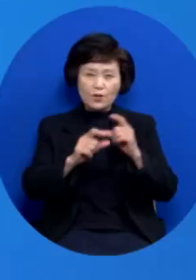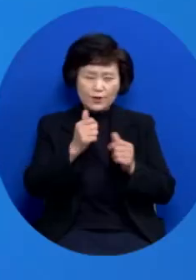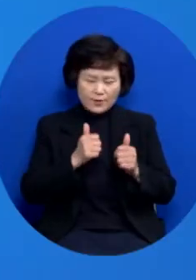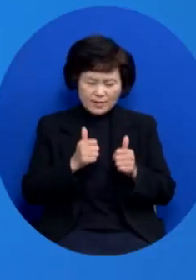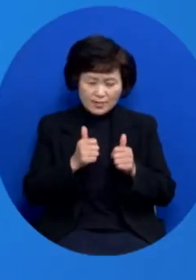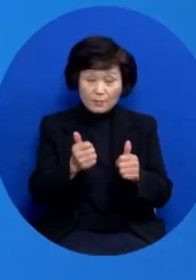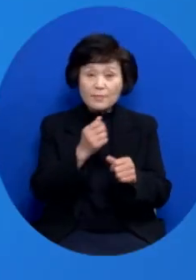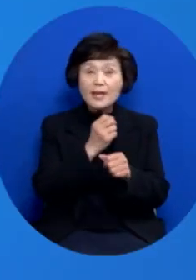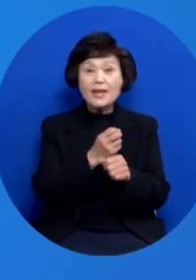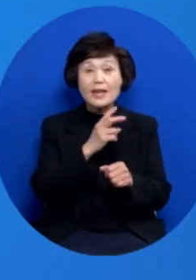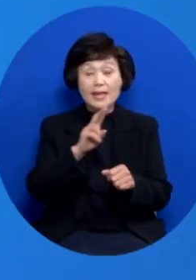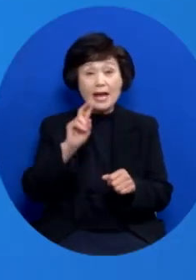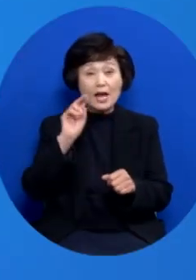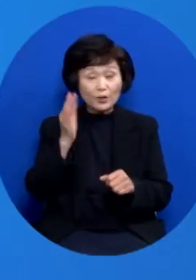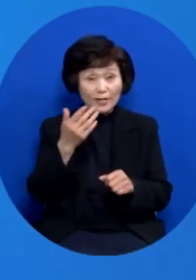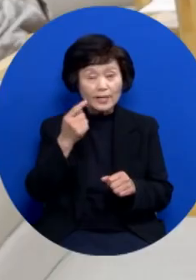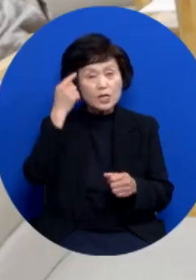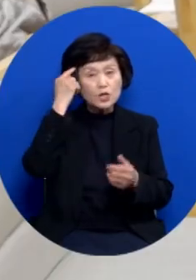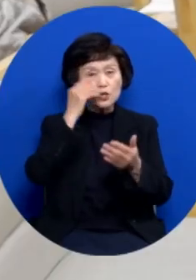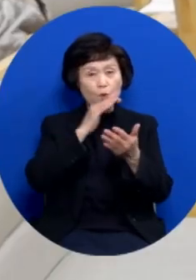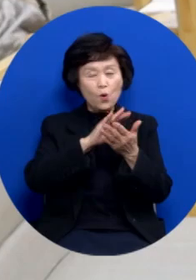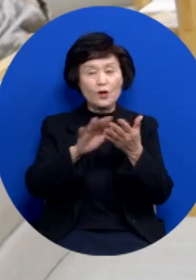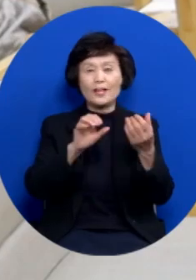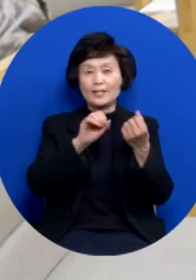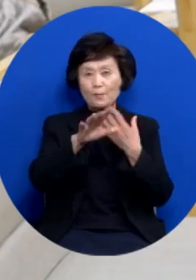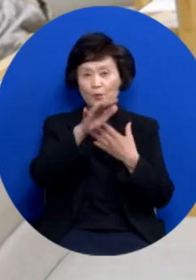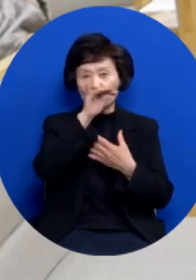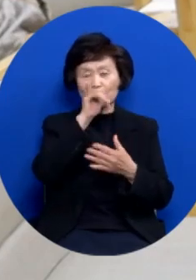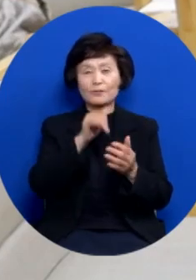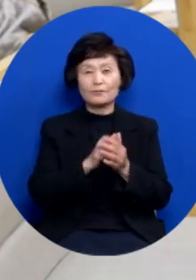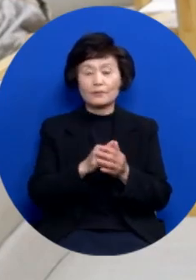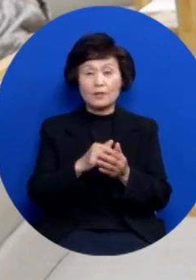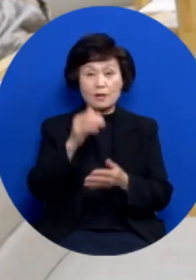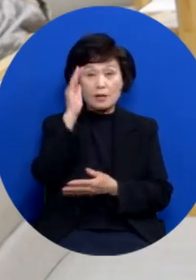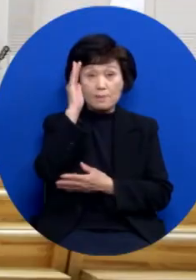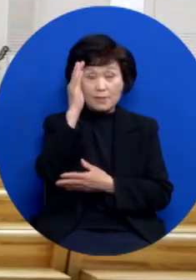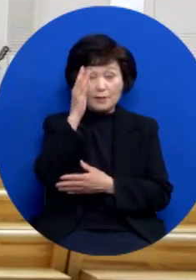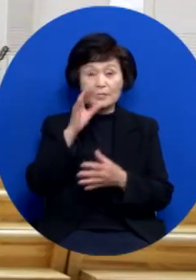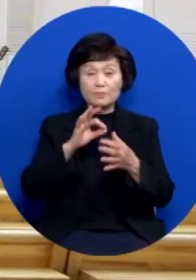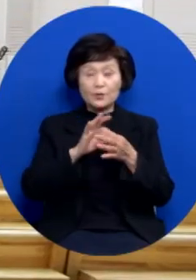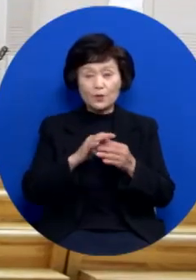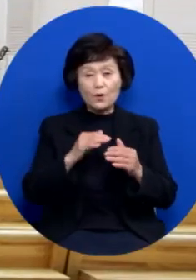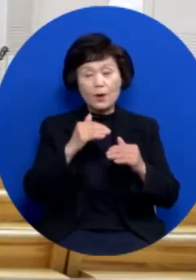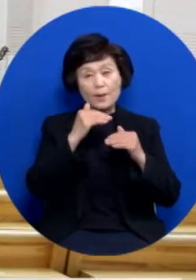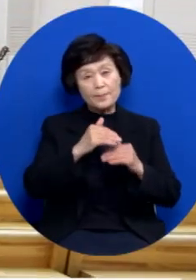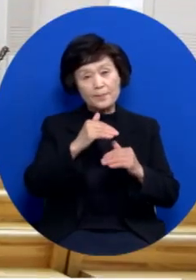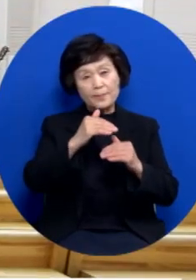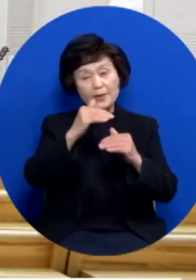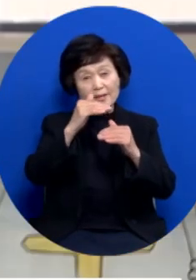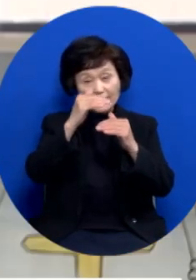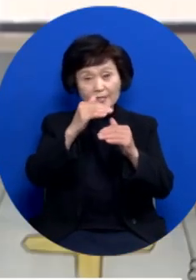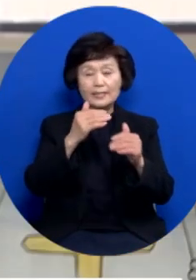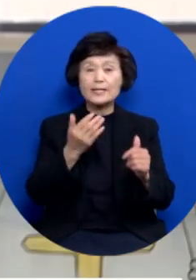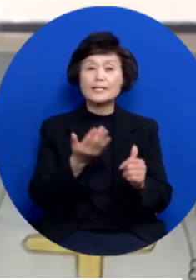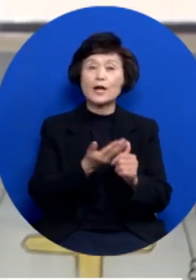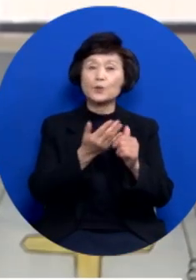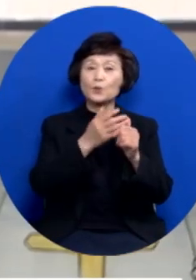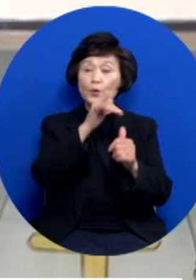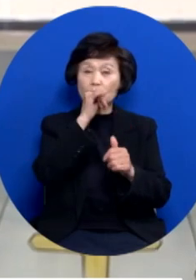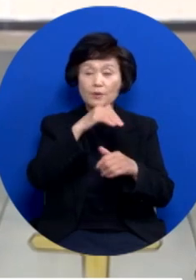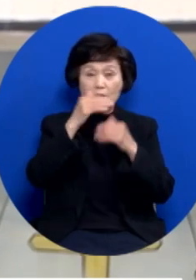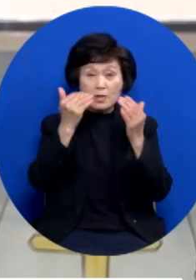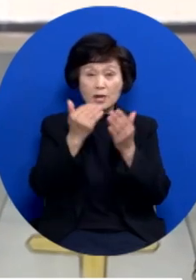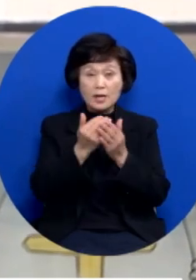한다는 명쾌한 해답도 제시합니다. 말씀을 통한 체계적인 양육을 펼치며 하나님을 온전히 의지할